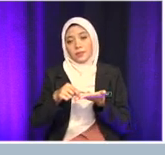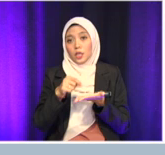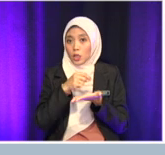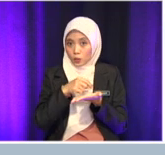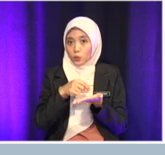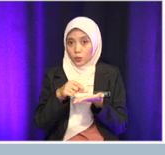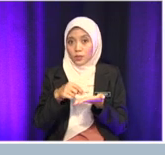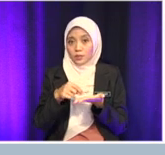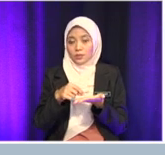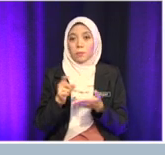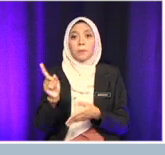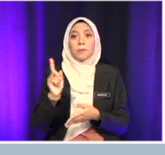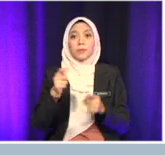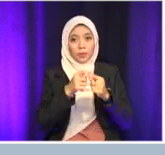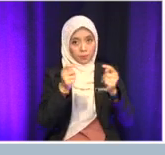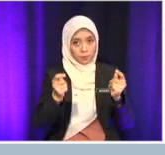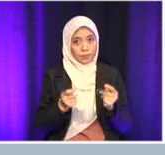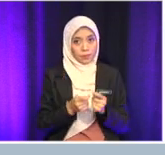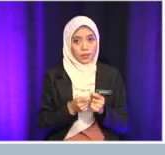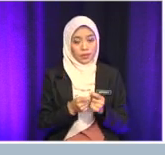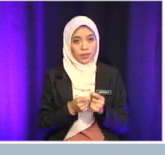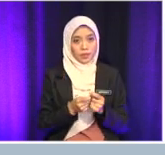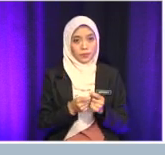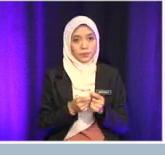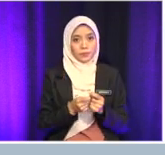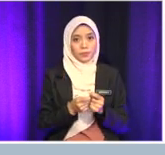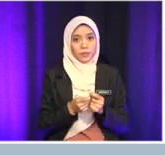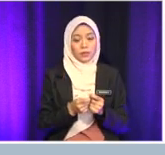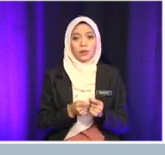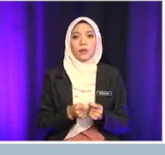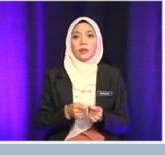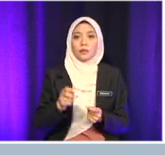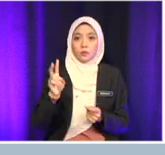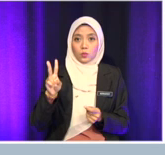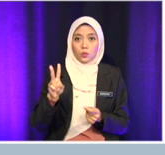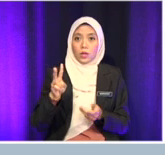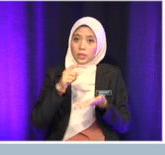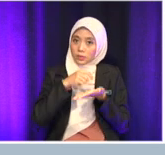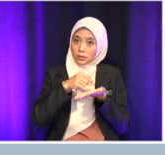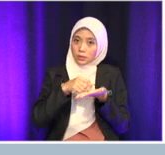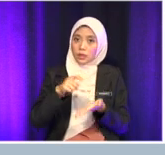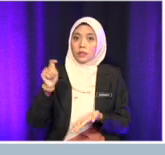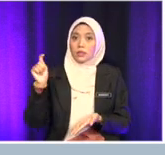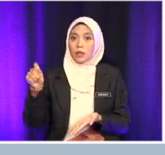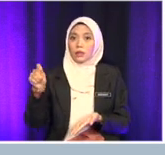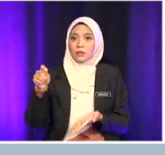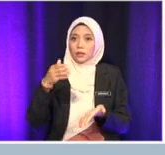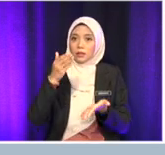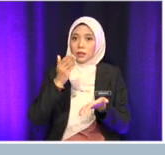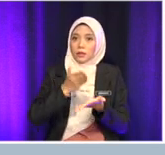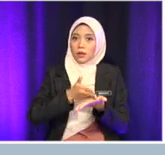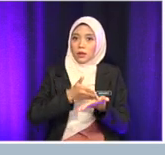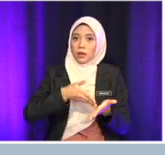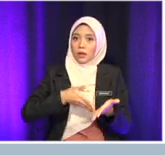image bagi Q dan yang kedua jadi pusat putaran kita sekarang adalah kosong